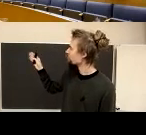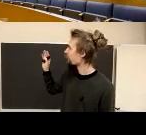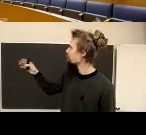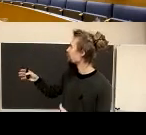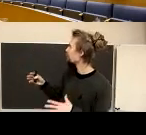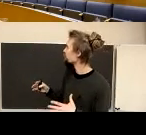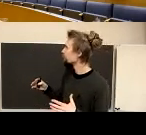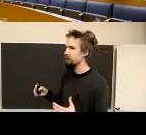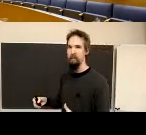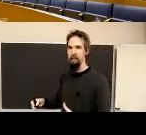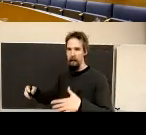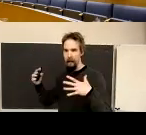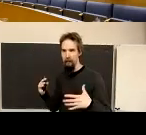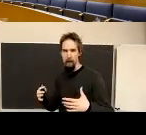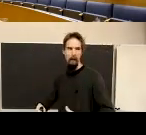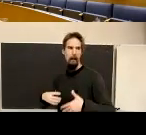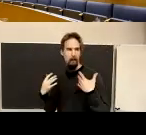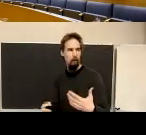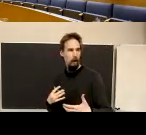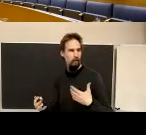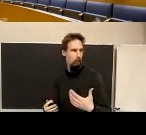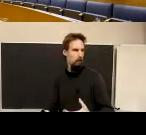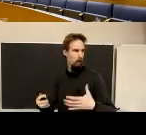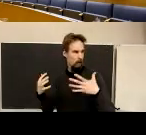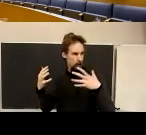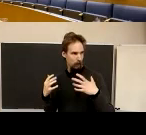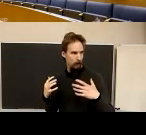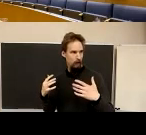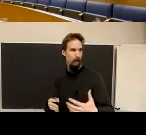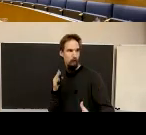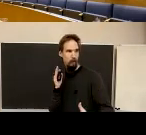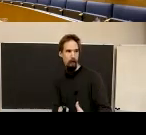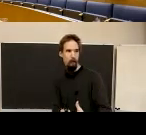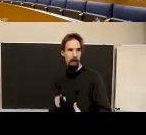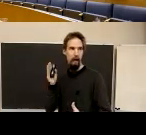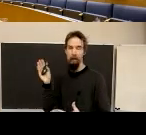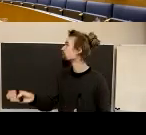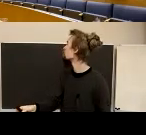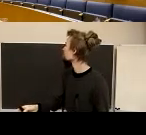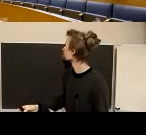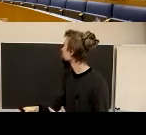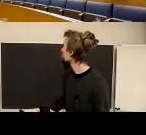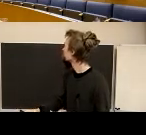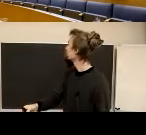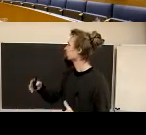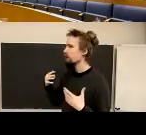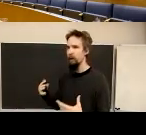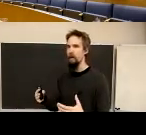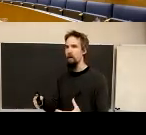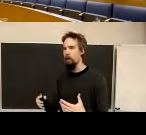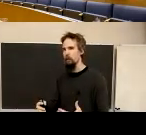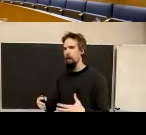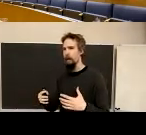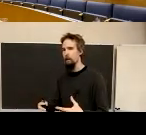muutos vähemmän egocentriseksi ja vähemmän kietoutuneeksi tämmöisiin meihin itseen liittyviin niin kuin välineellisiin pyrkimyksiin. Että me